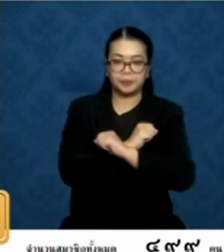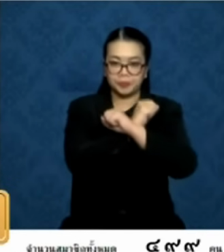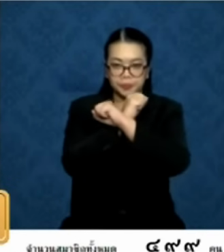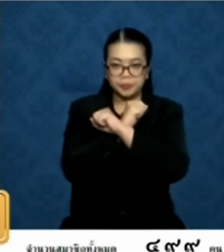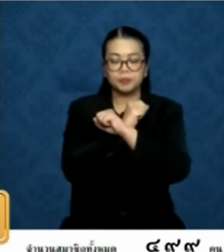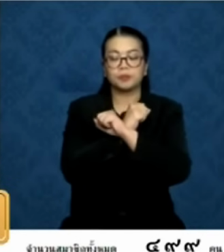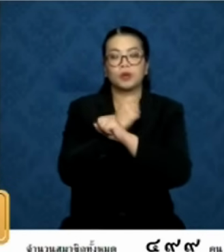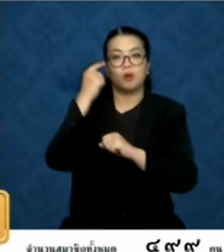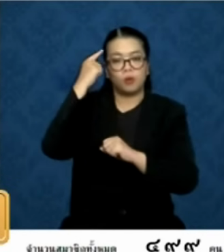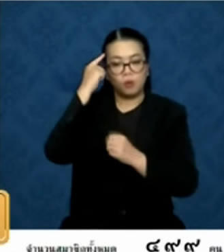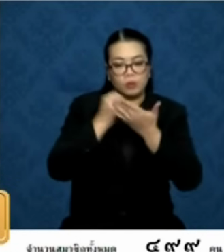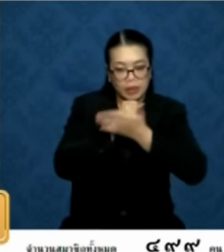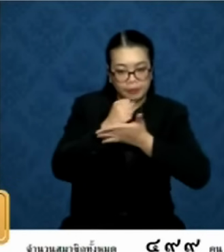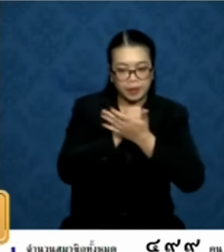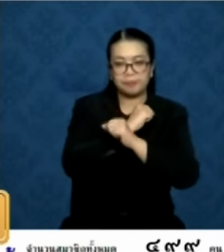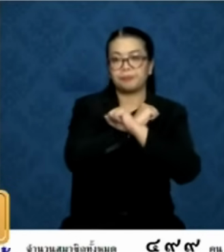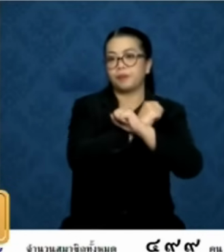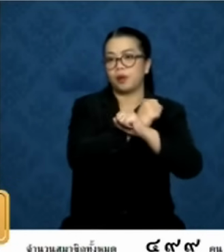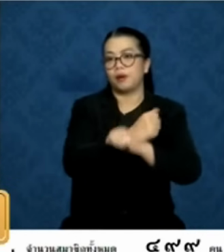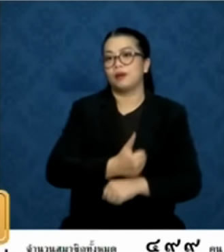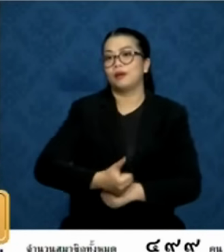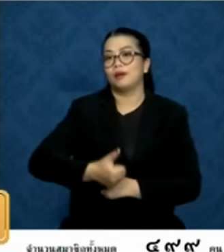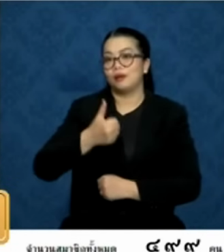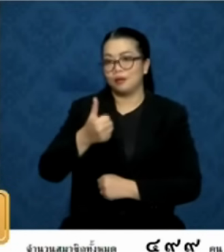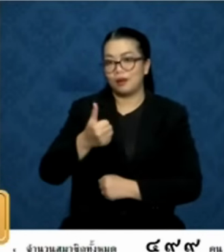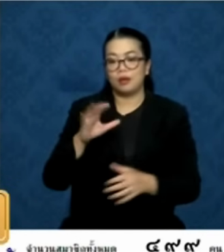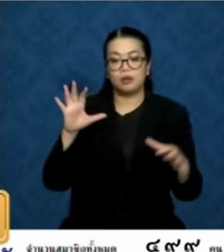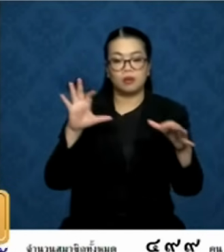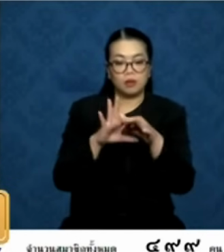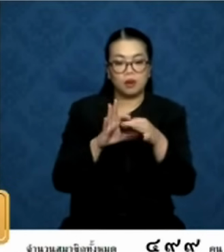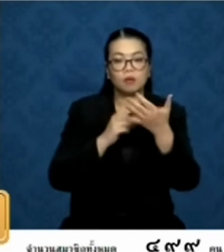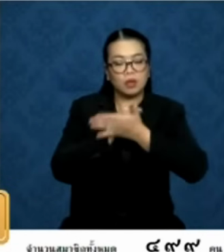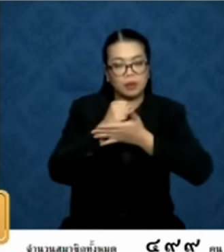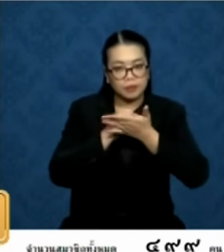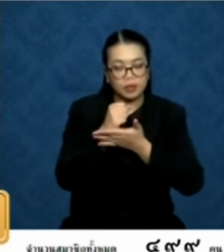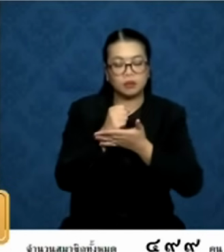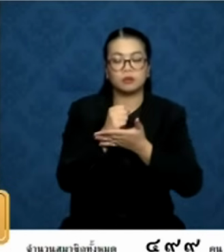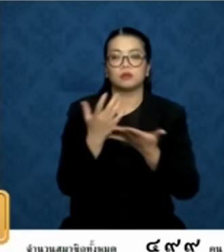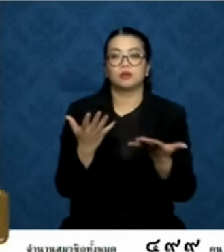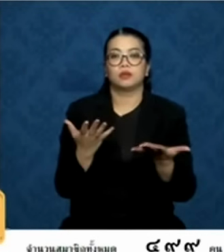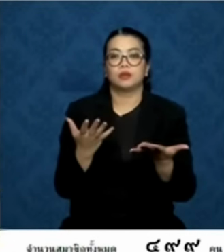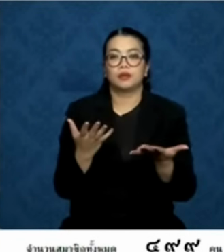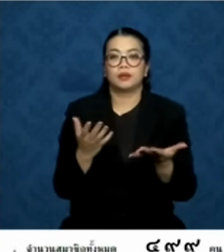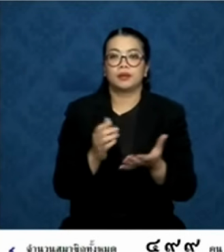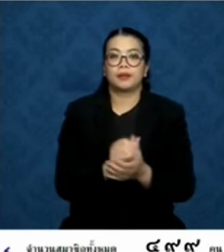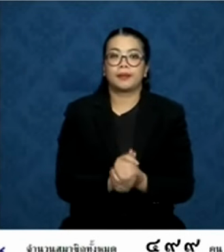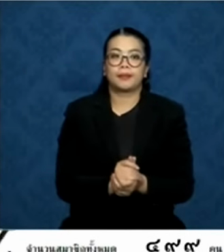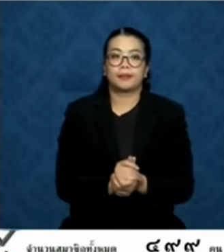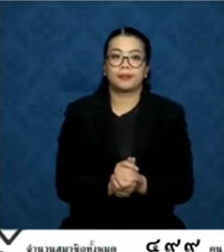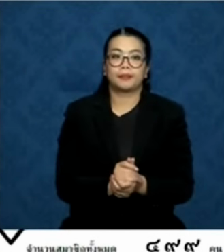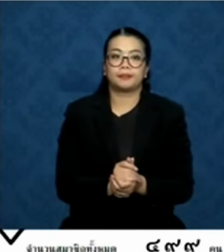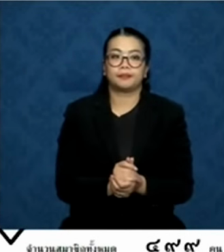เสพติดมีสัดส่วนของผู้เกี่ยวข้องยาเสพติดไม่เกิน